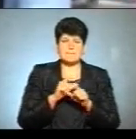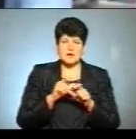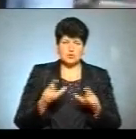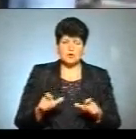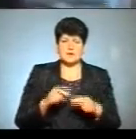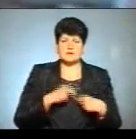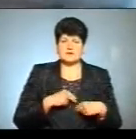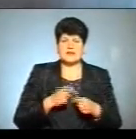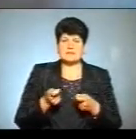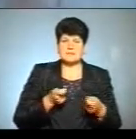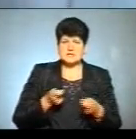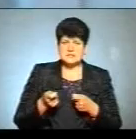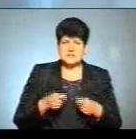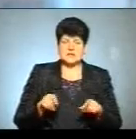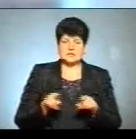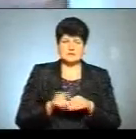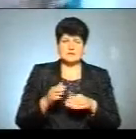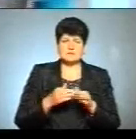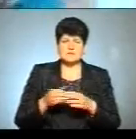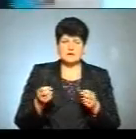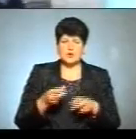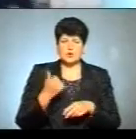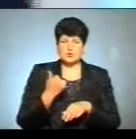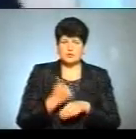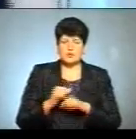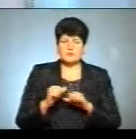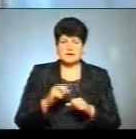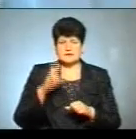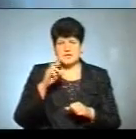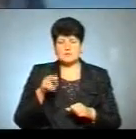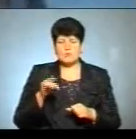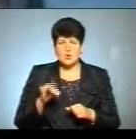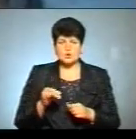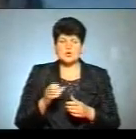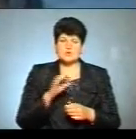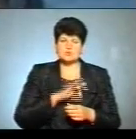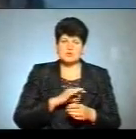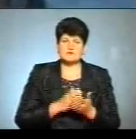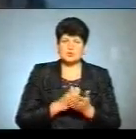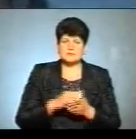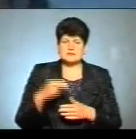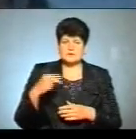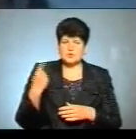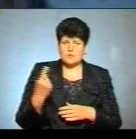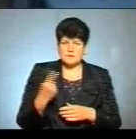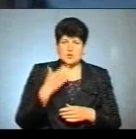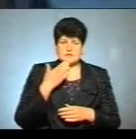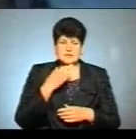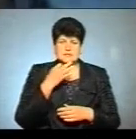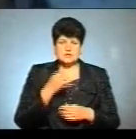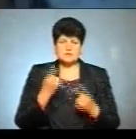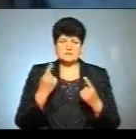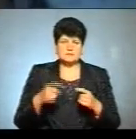працівники адміністрації, а також фахівці головного управління Держпродспоживслужби Запорізької області. Останні повідомили, що